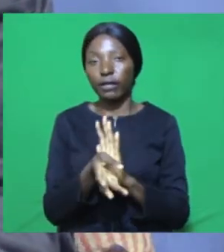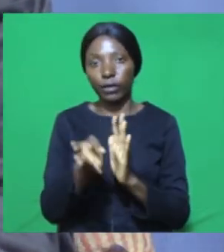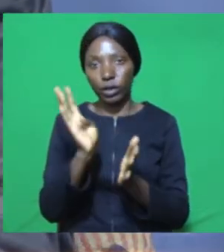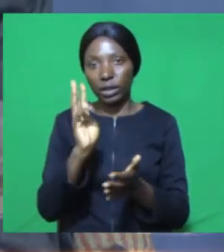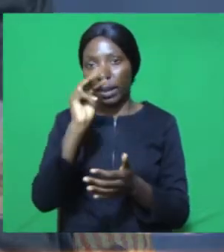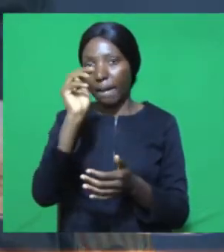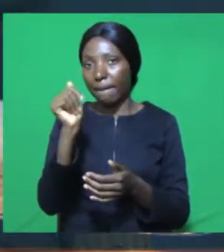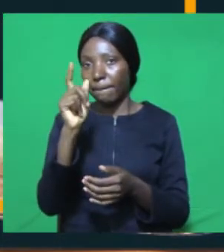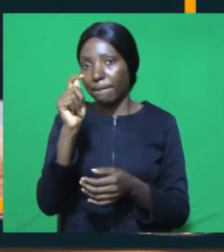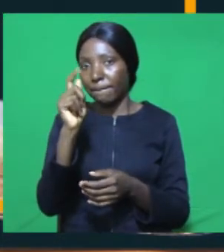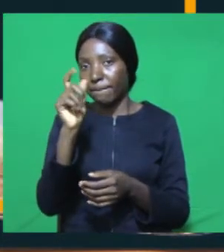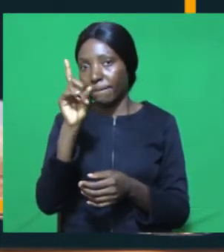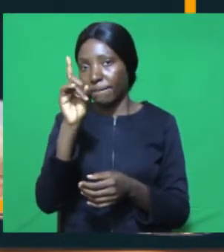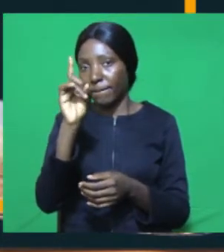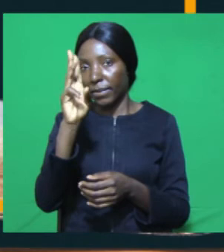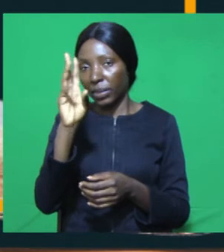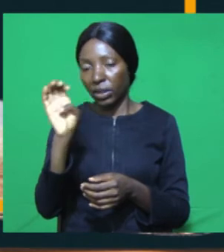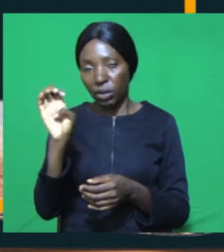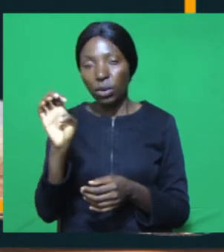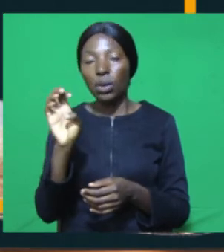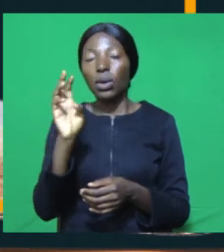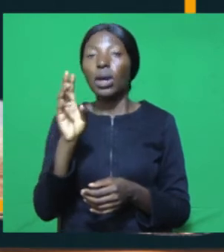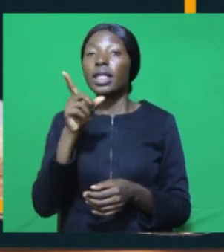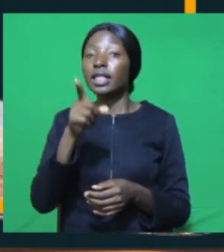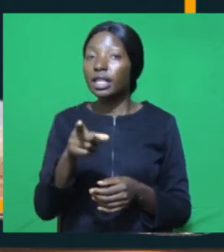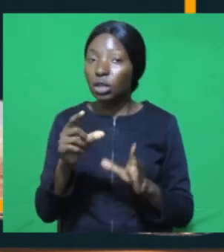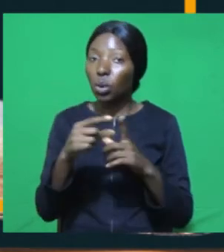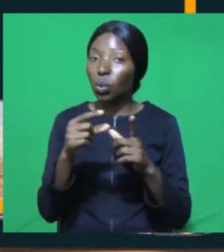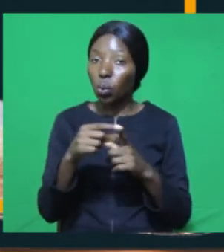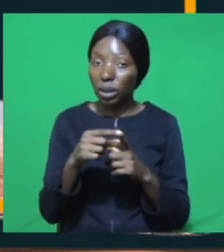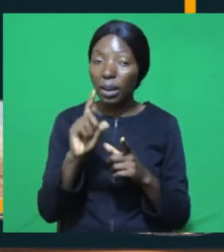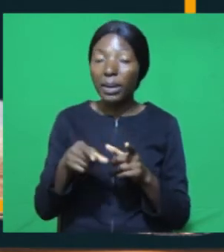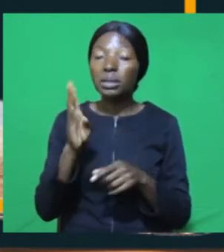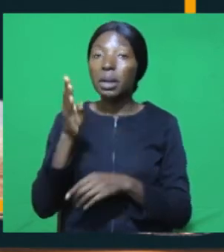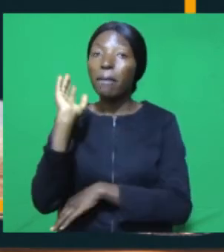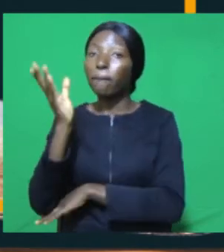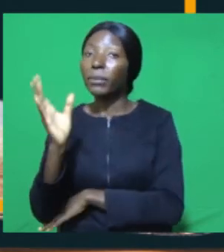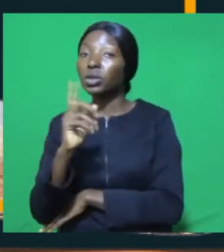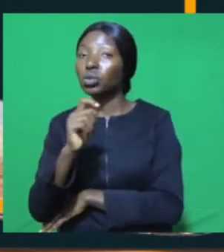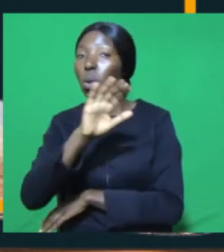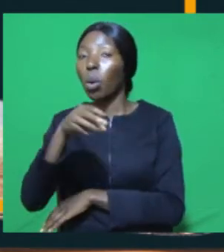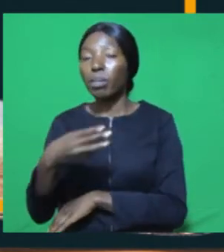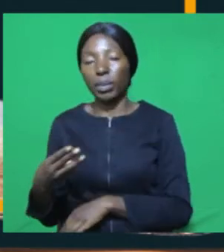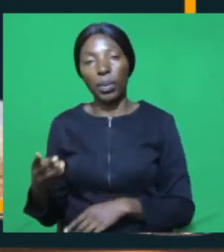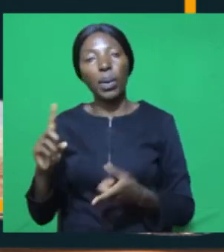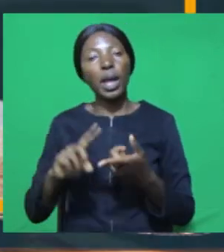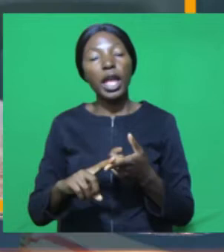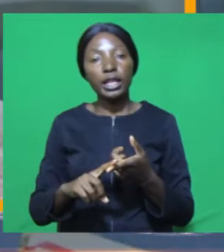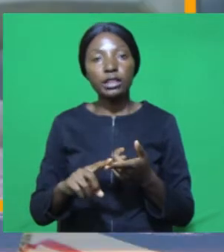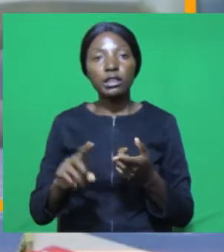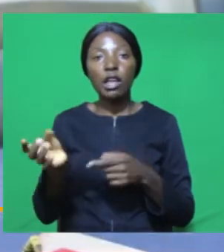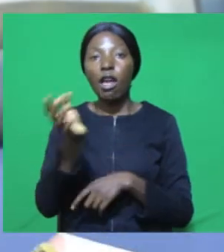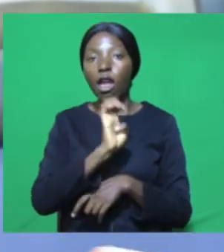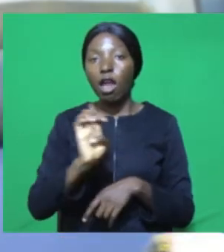Matthew 24:14 Evangeri yeushe ichaparidzirwa munyika dzose chive chapupu kumarudzi ose ipapo kuguma